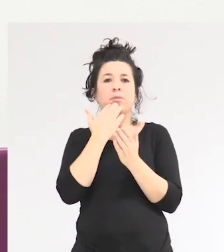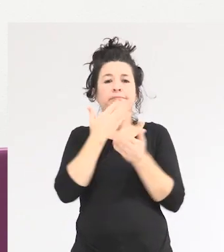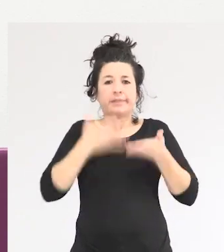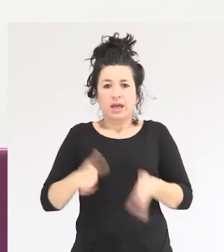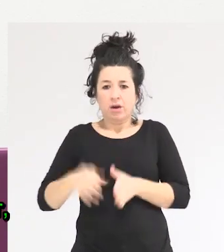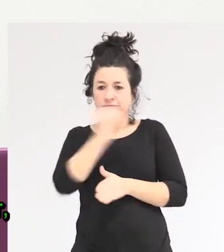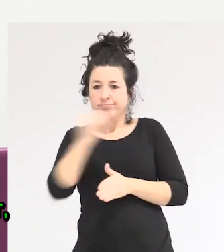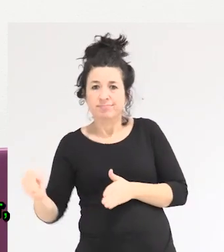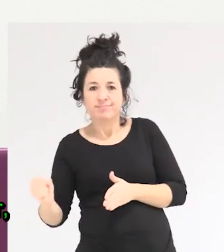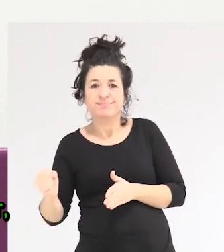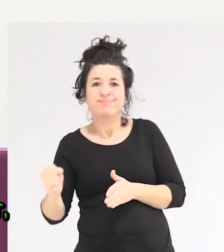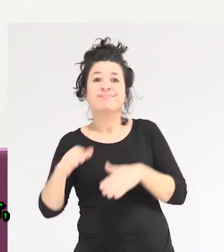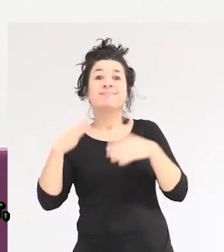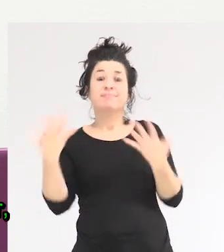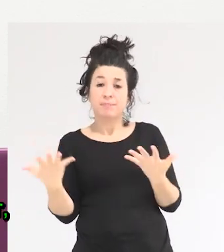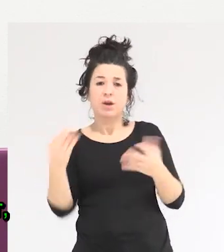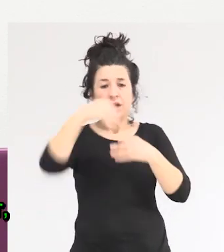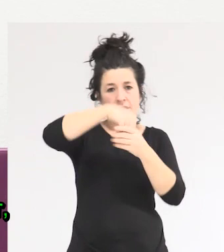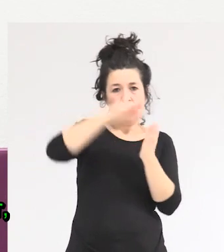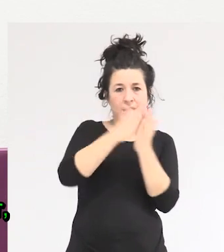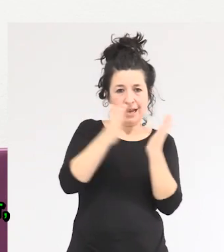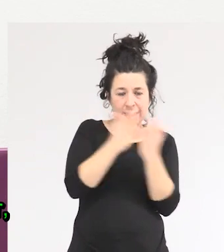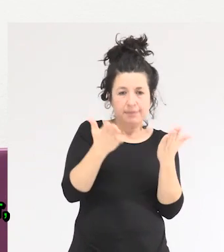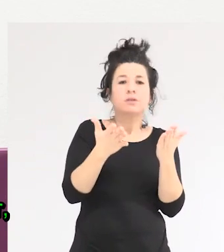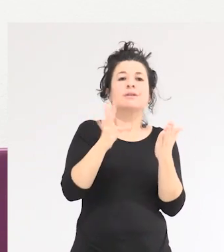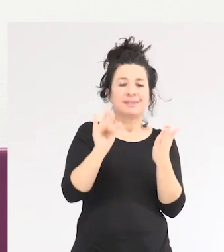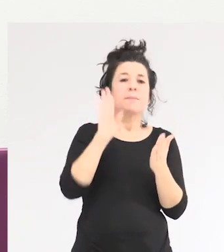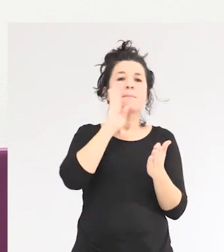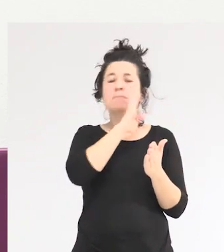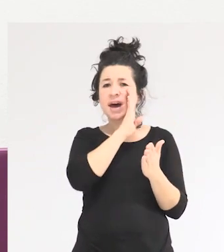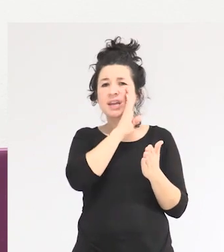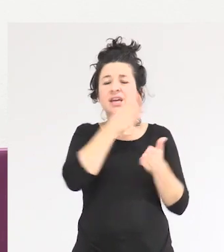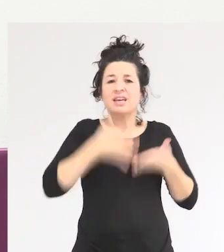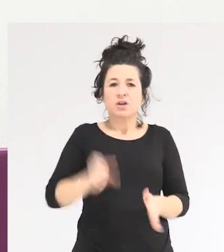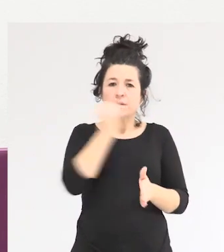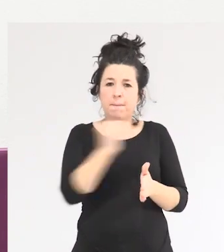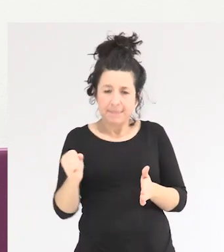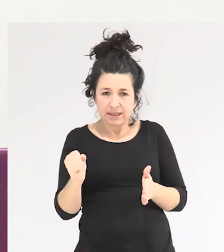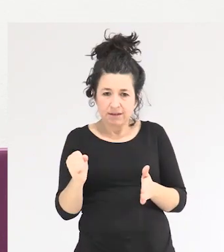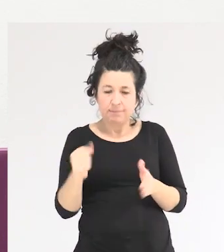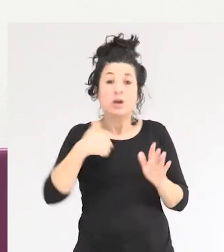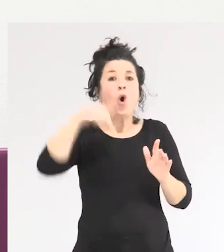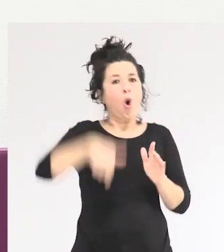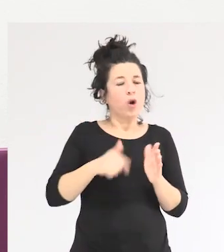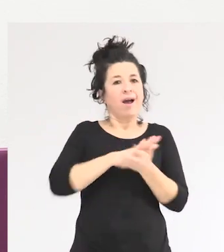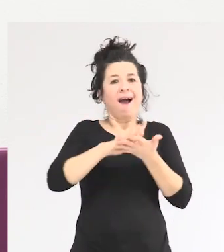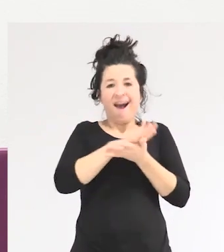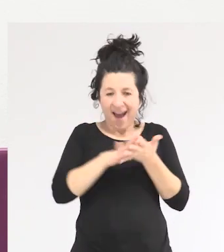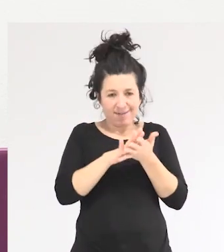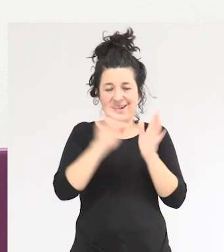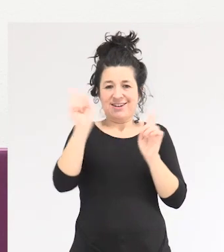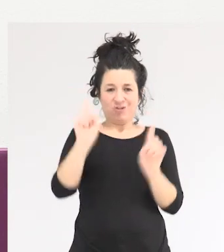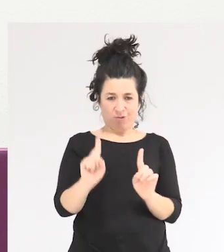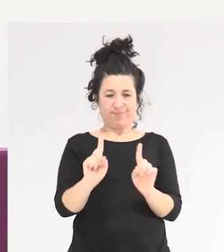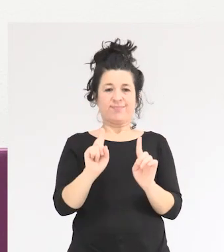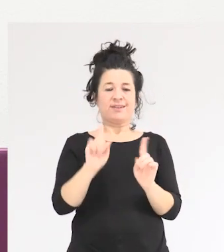akabatzen ditu, bai? Bai, bueno, ez dut horri buruz hitz egingo gaur, lasai egon zaitezkete. Gaur bakarrik hitz egingo dut idazten duten amez edo idazten ez